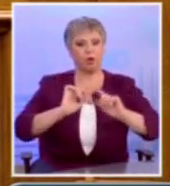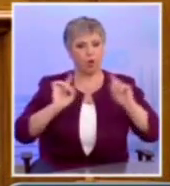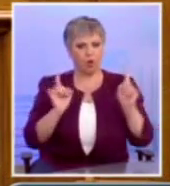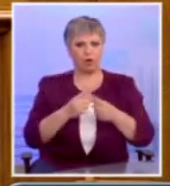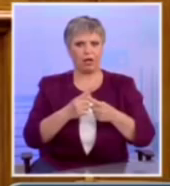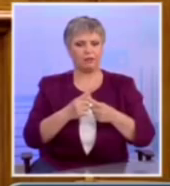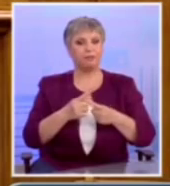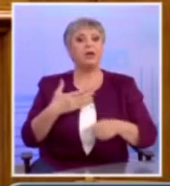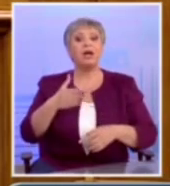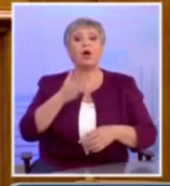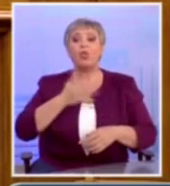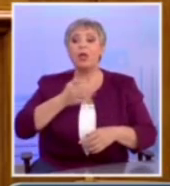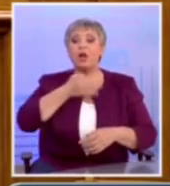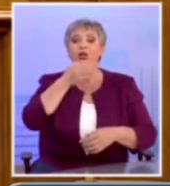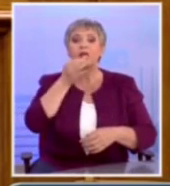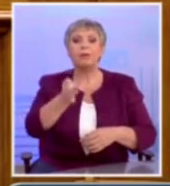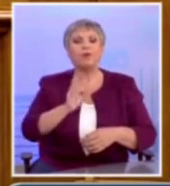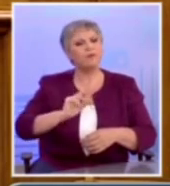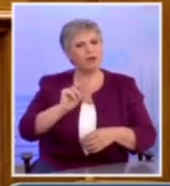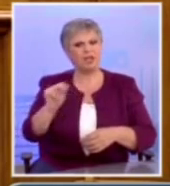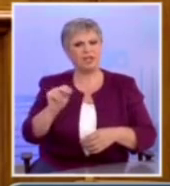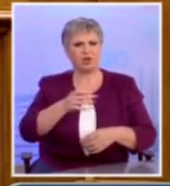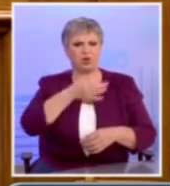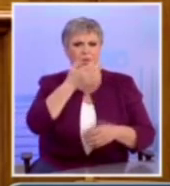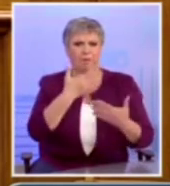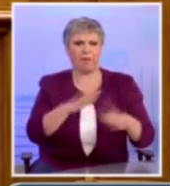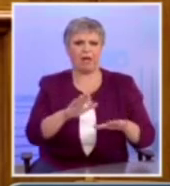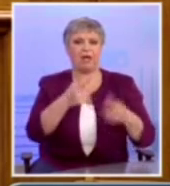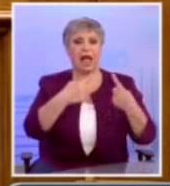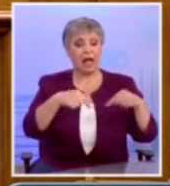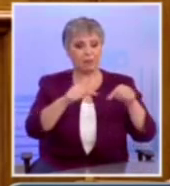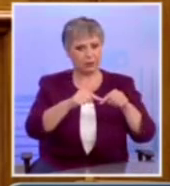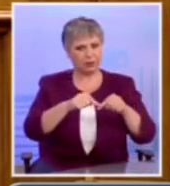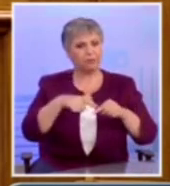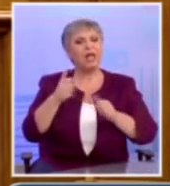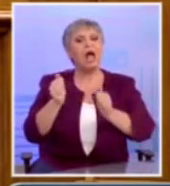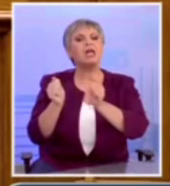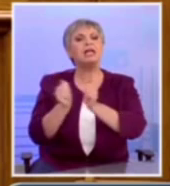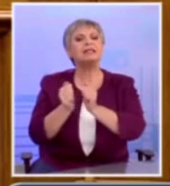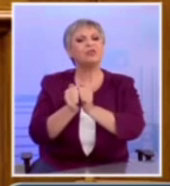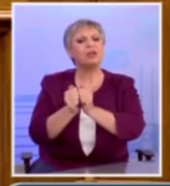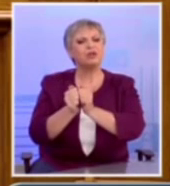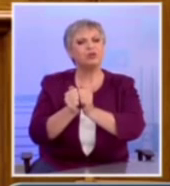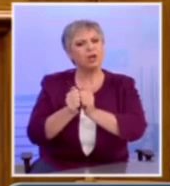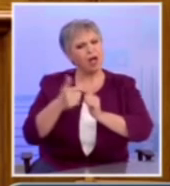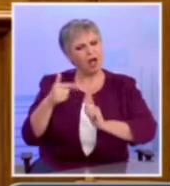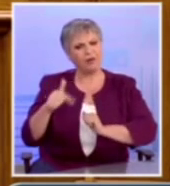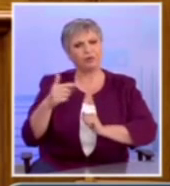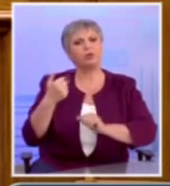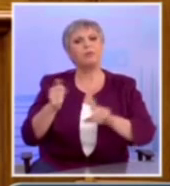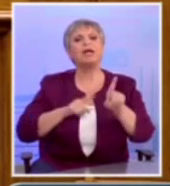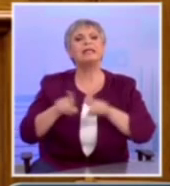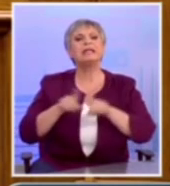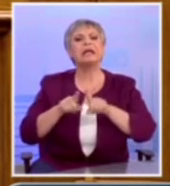είπα και στην Επιτροπή. Ότι ένας φίλος μου σύμβολος που έχει σχέση με